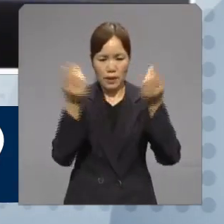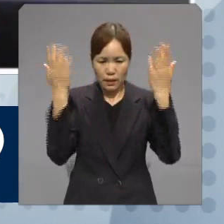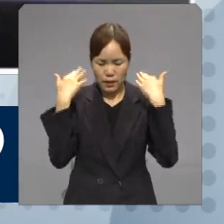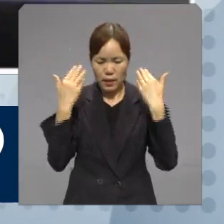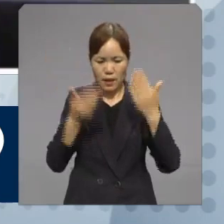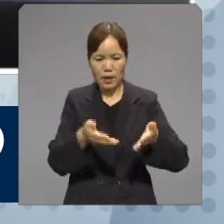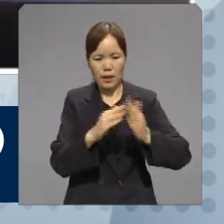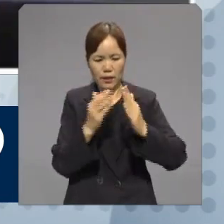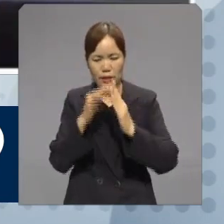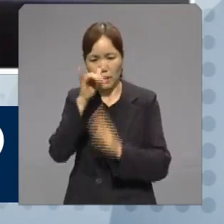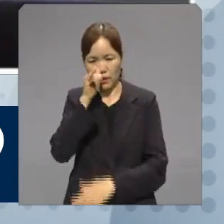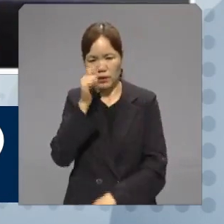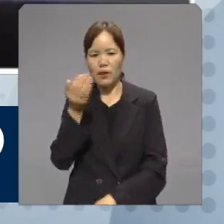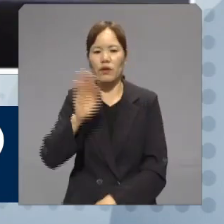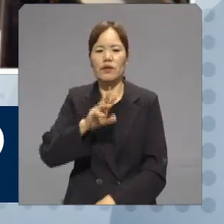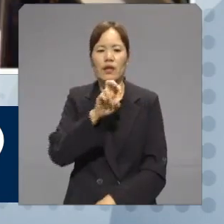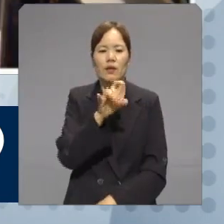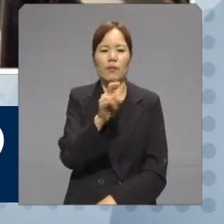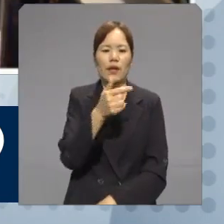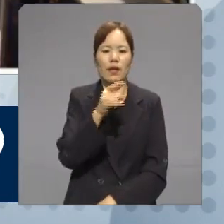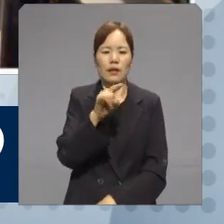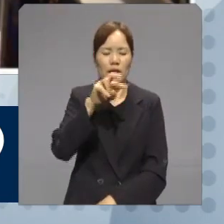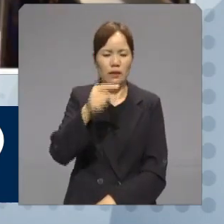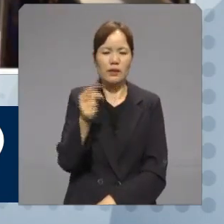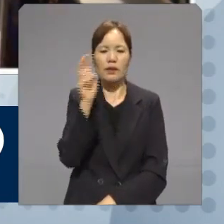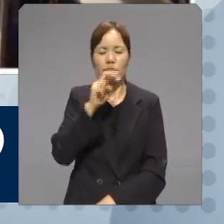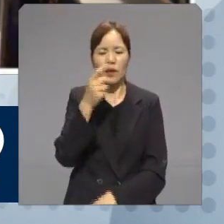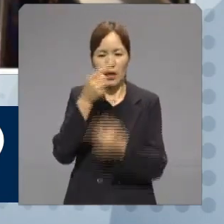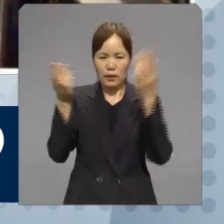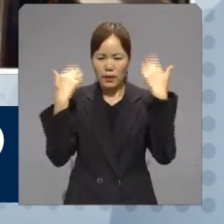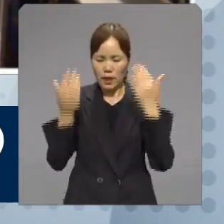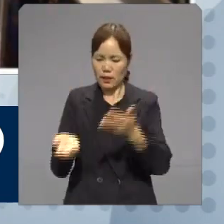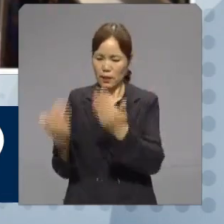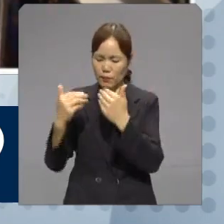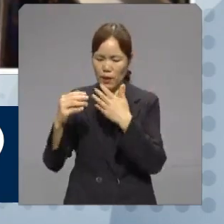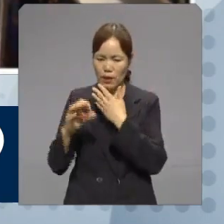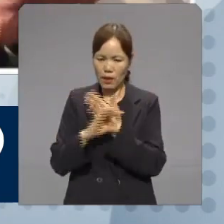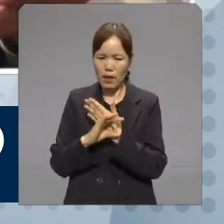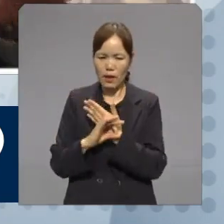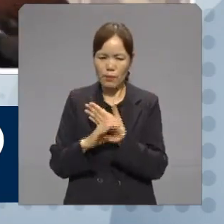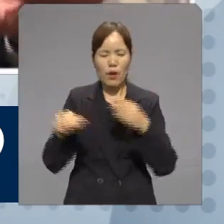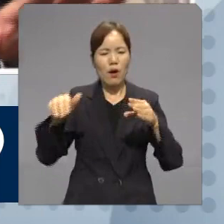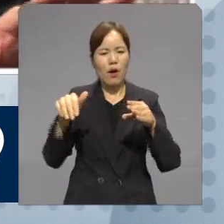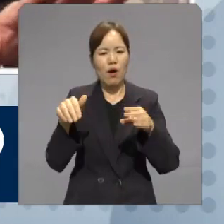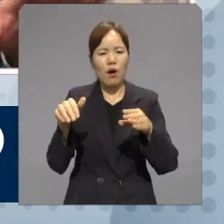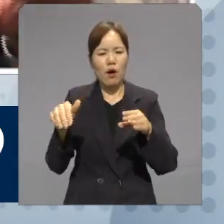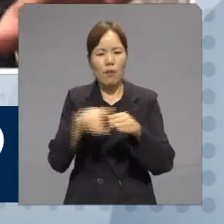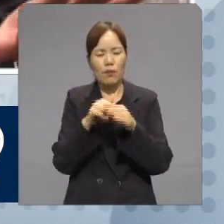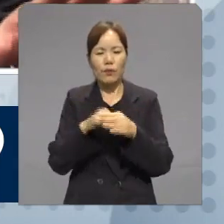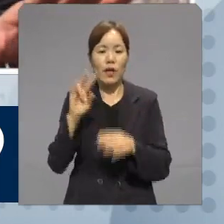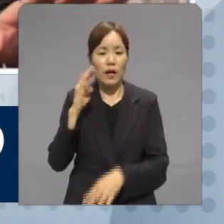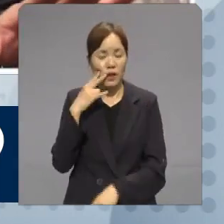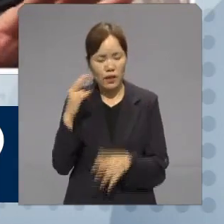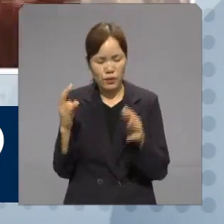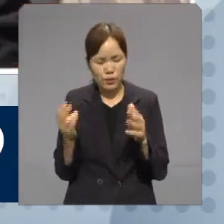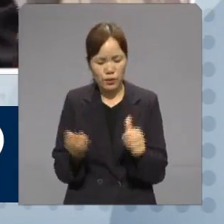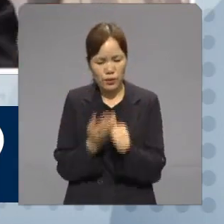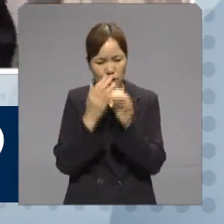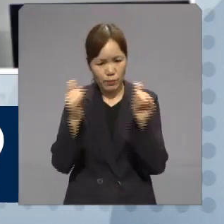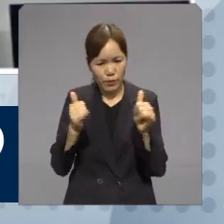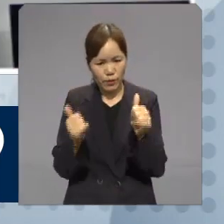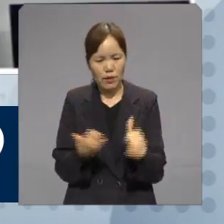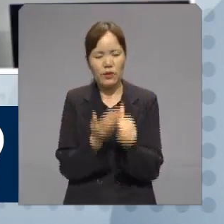있지만은 이제 매네스 음대가 들어오게 되면 우리 지역에 문화예술 인재를 육성하게 되고 또 문화예술